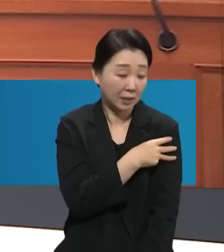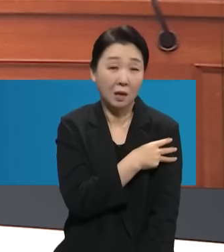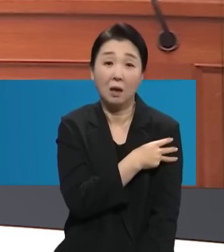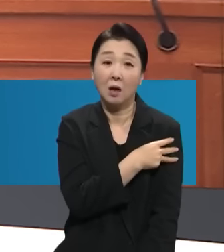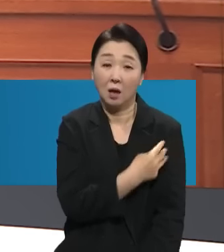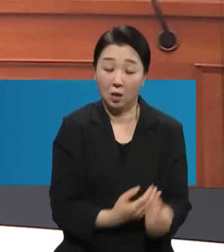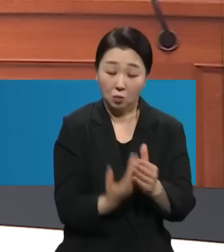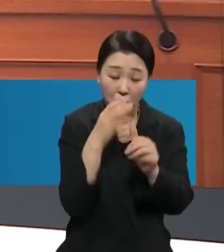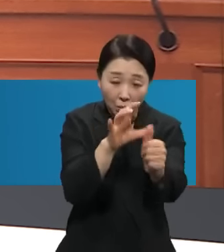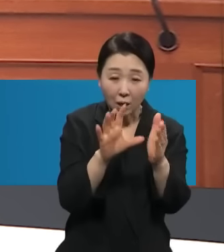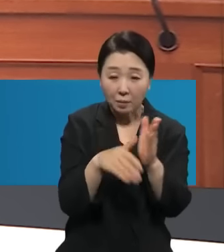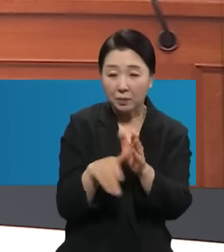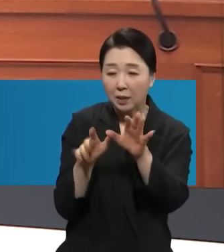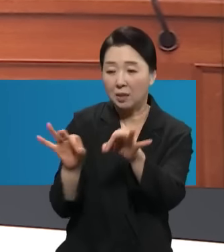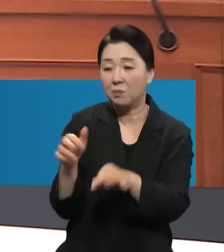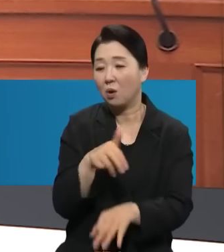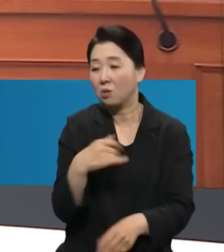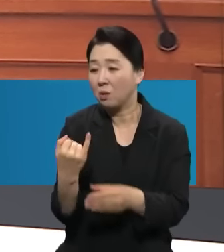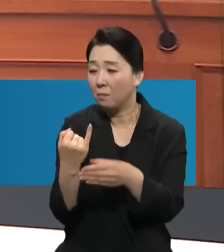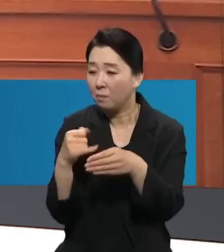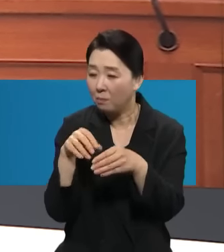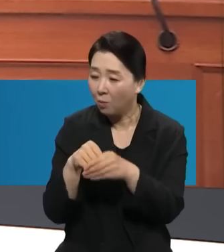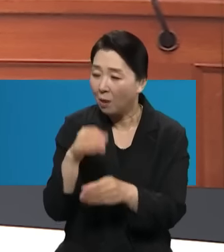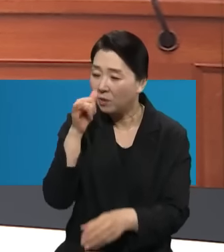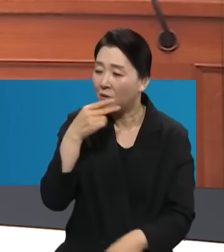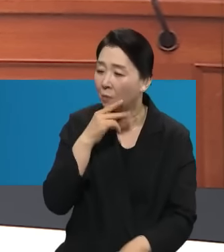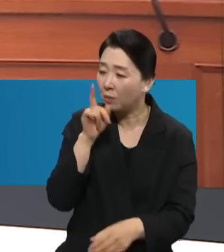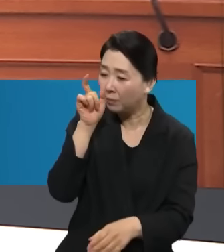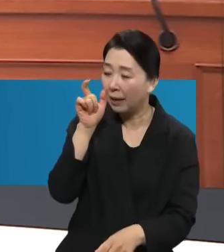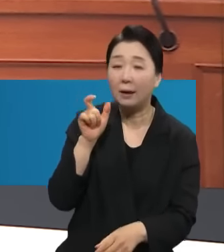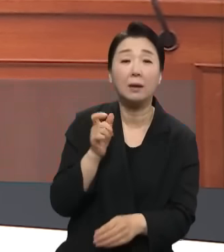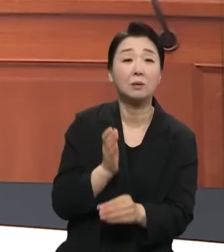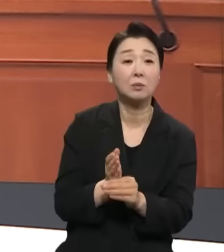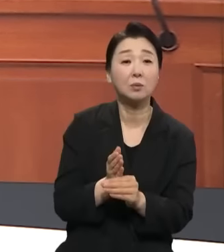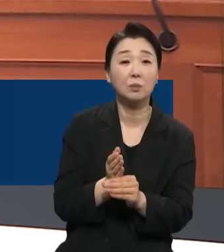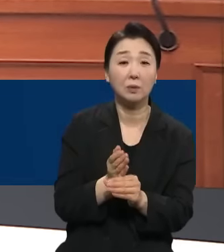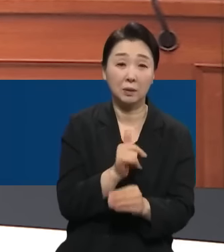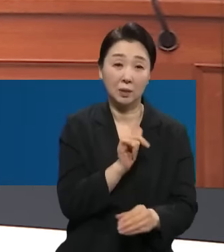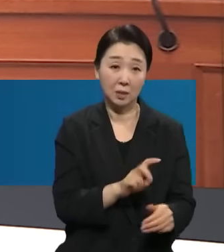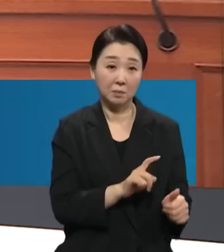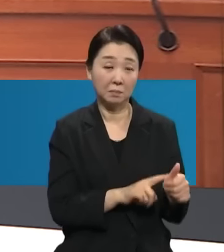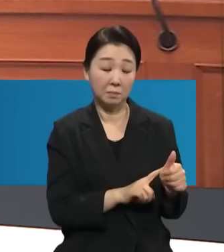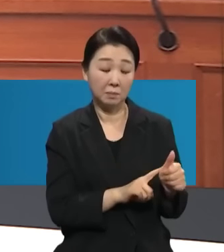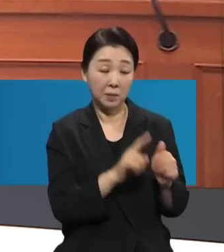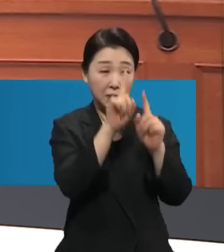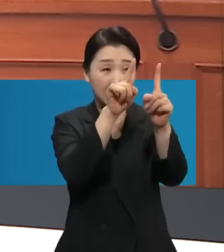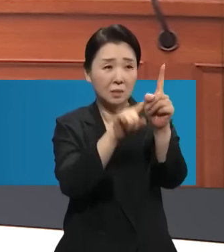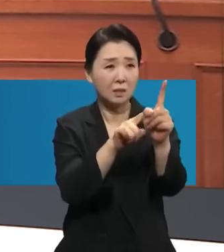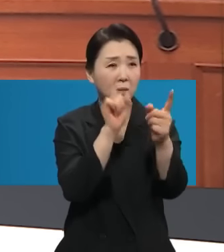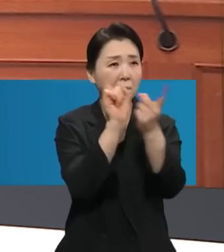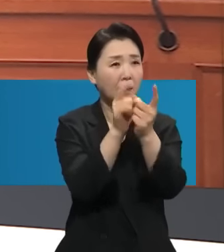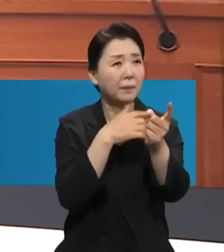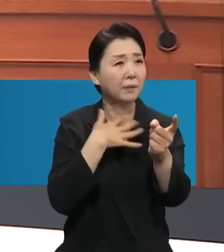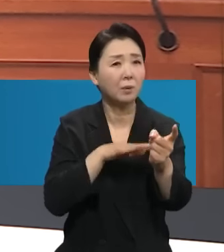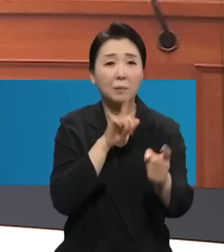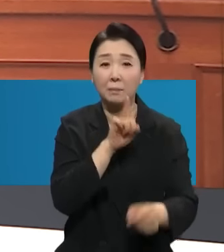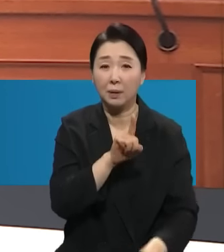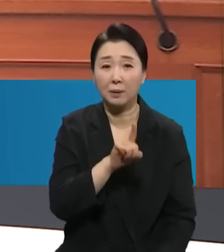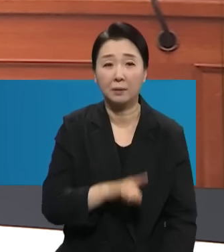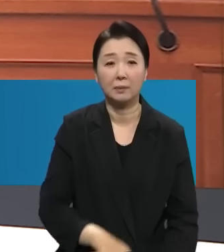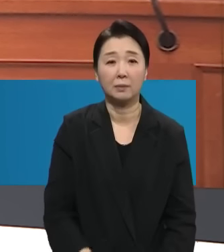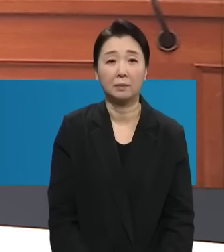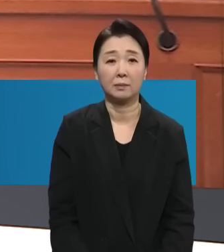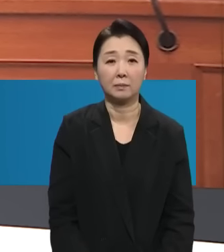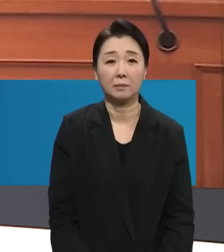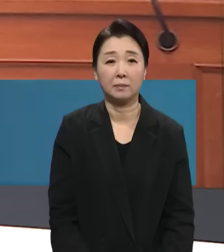배경에 김건희 여사가 있던 거 아니냐며 의혹을 제기했습니다. 그러나 임 전 사단장은 이 씨를 한 번도 본 적은 없다고